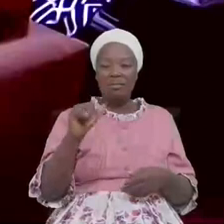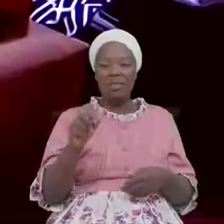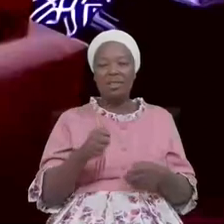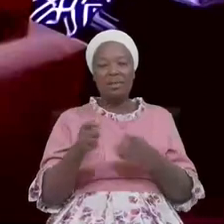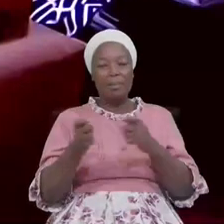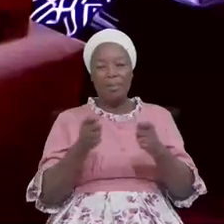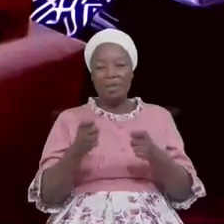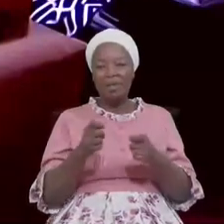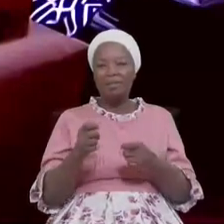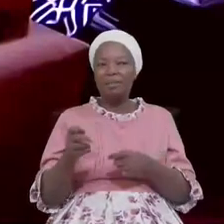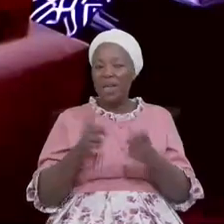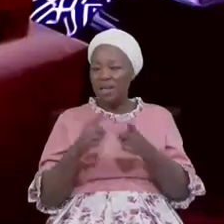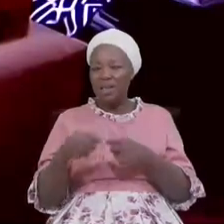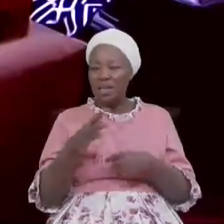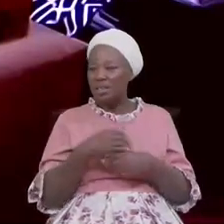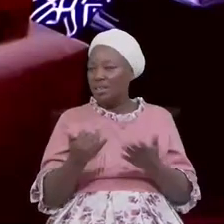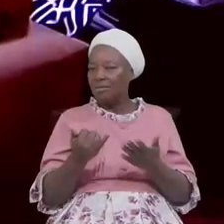Et en reprenant cette classe,